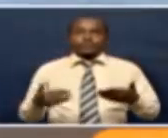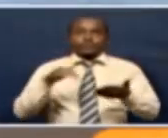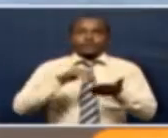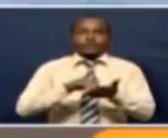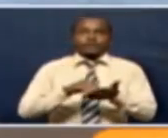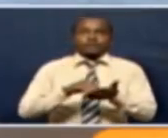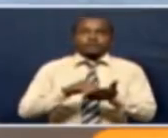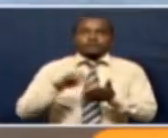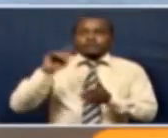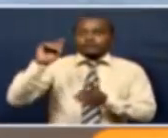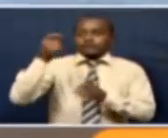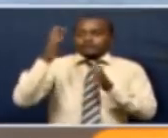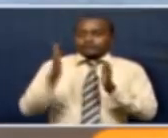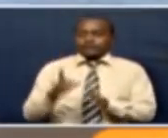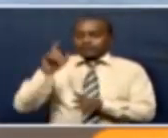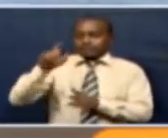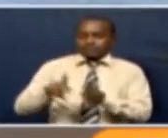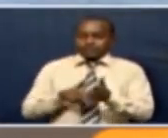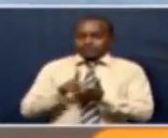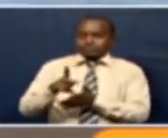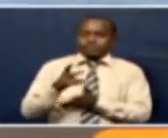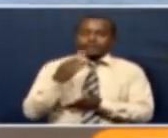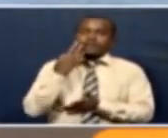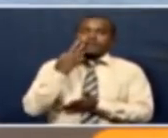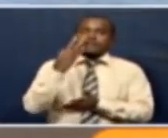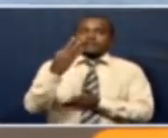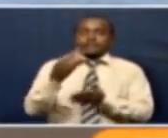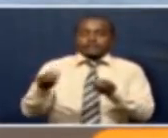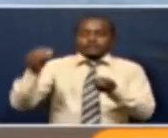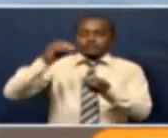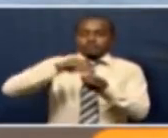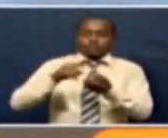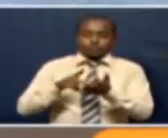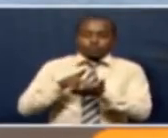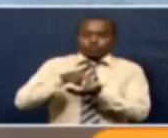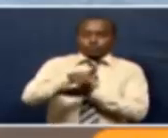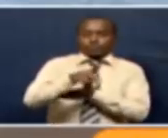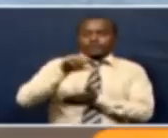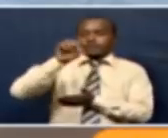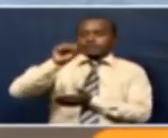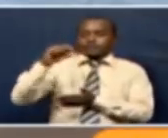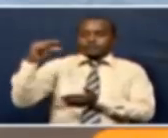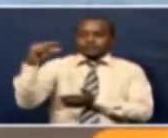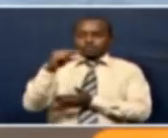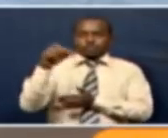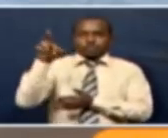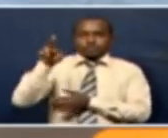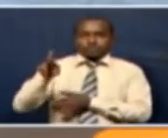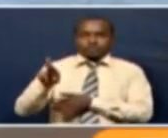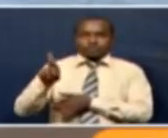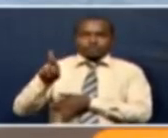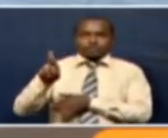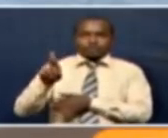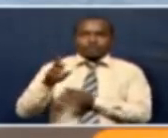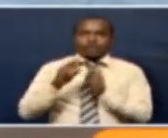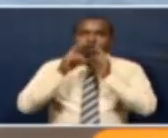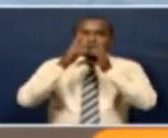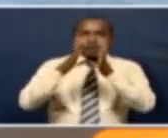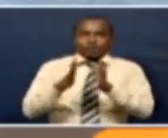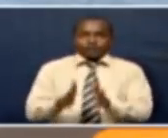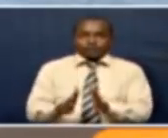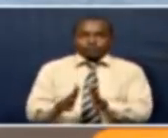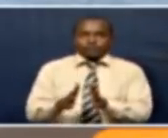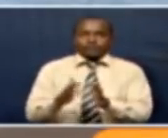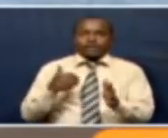Wakenya watalazimika kutoa shilingi 300 zaidi kulipa nauli ya garimoshi katika reli ya SGR. Mwanahabari wetu Denis